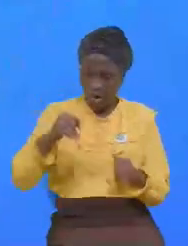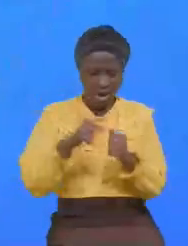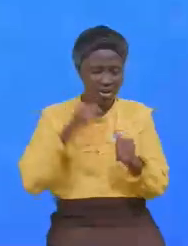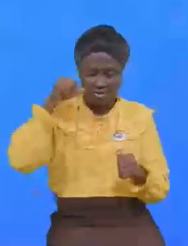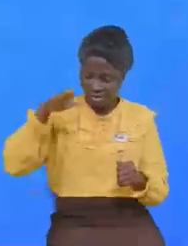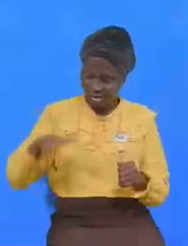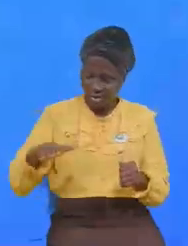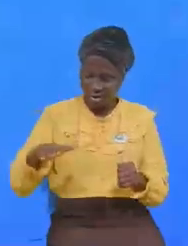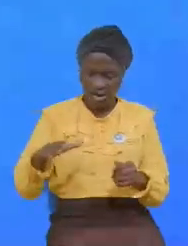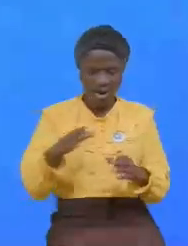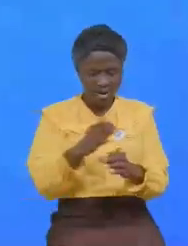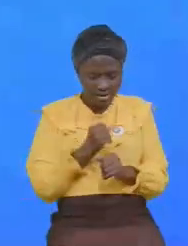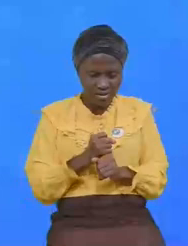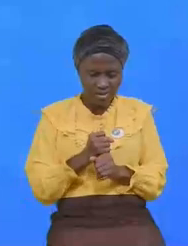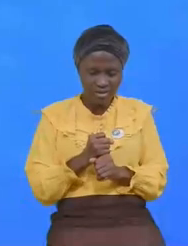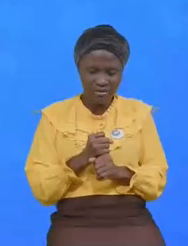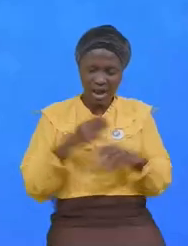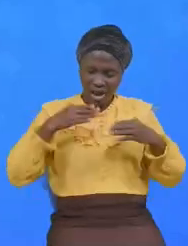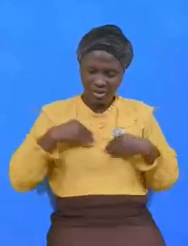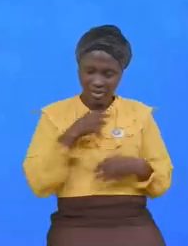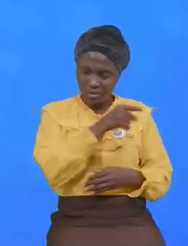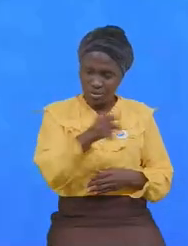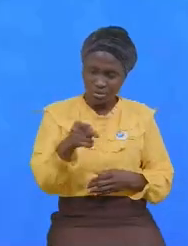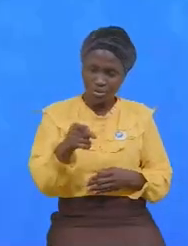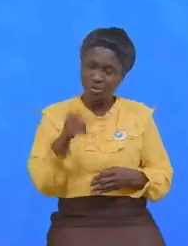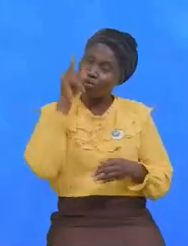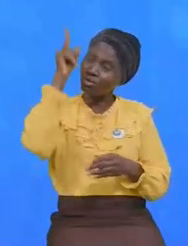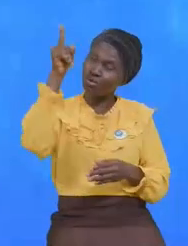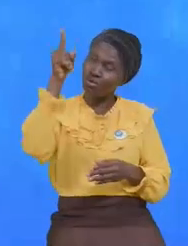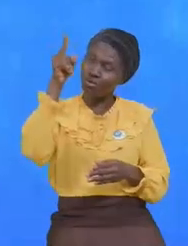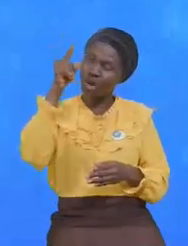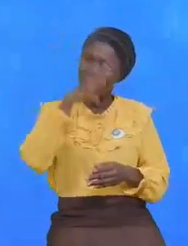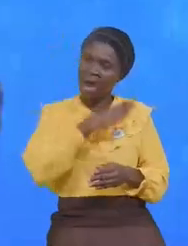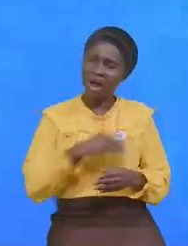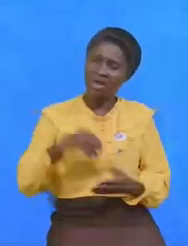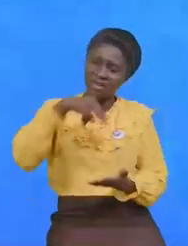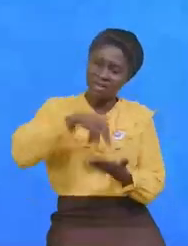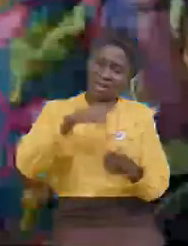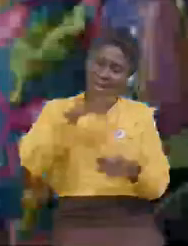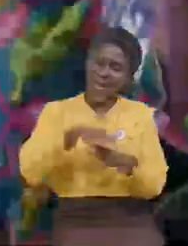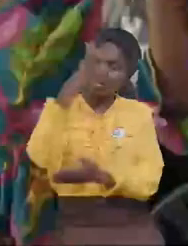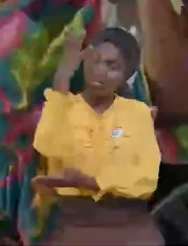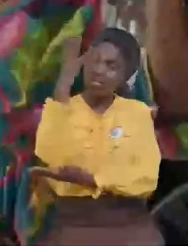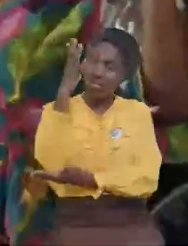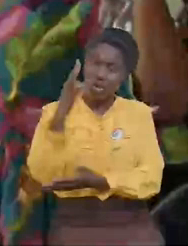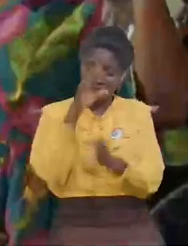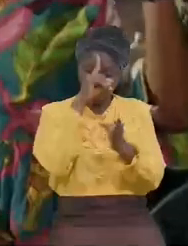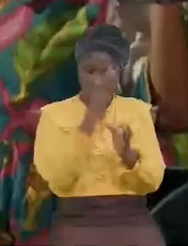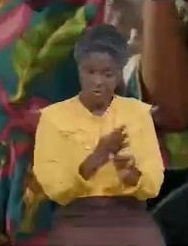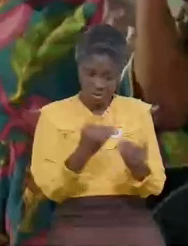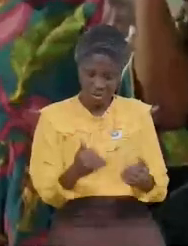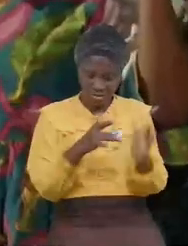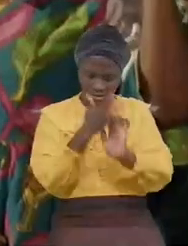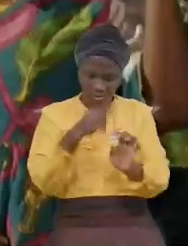femme, dans la vie de tout garçon, dans la vie de toute fille qui te reçoit, qui se tient sur